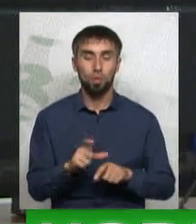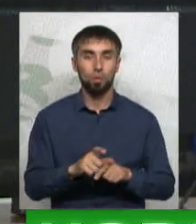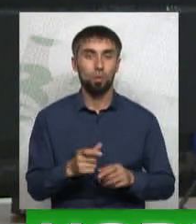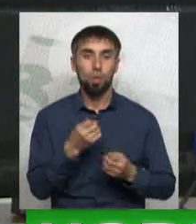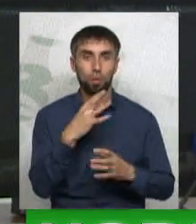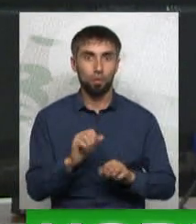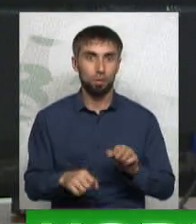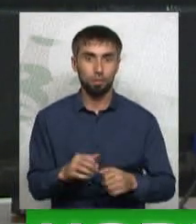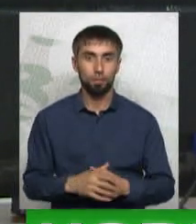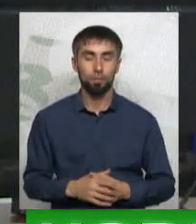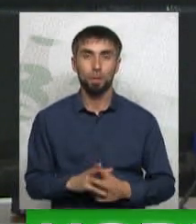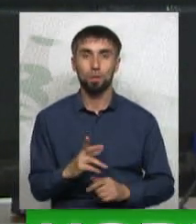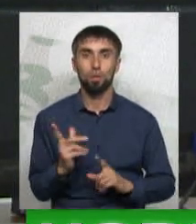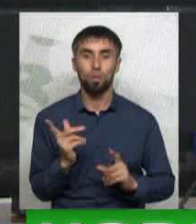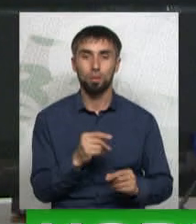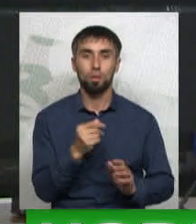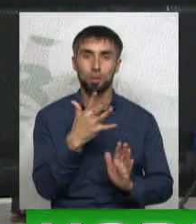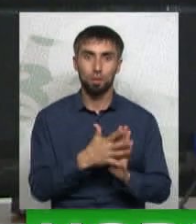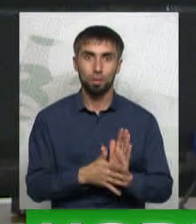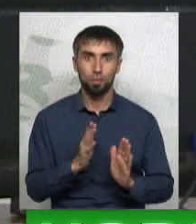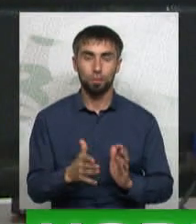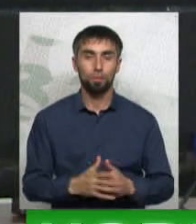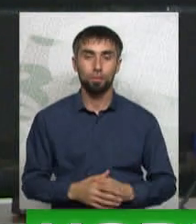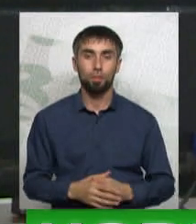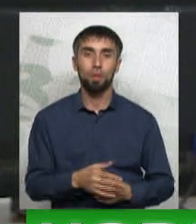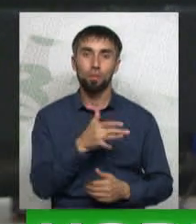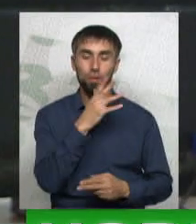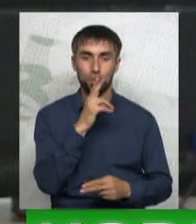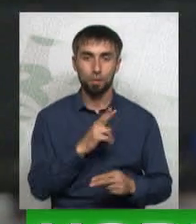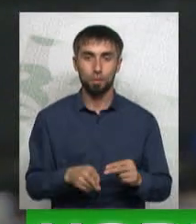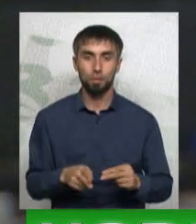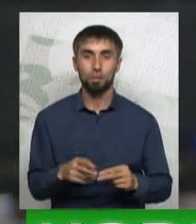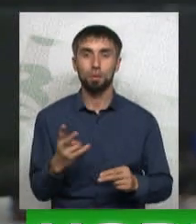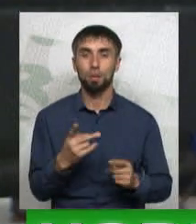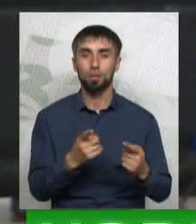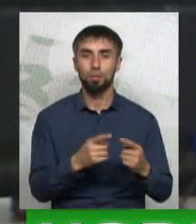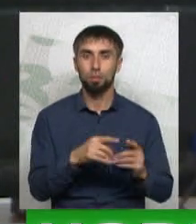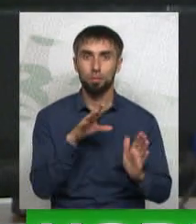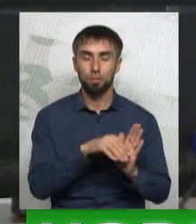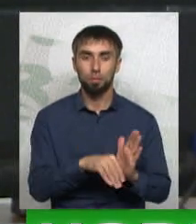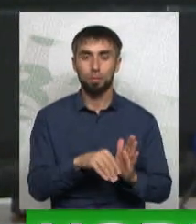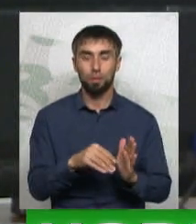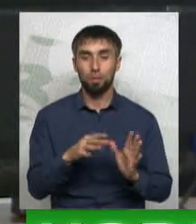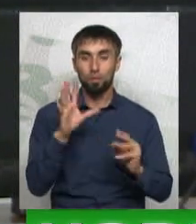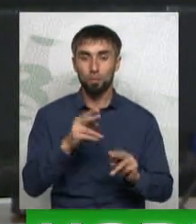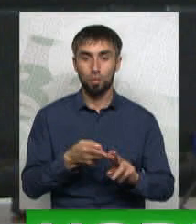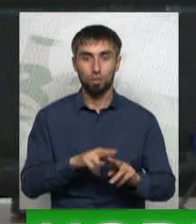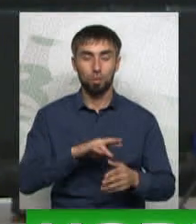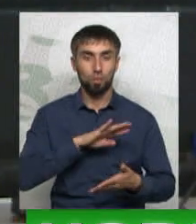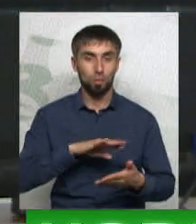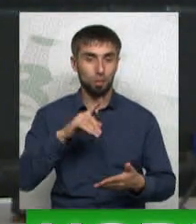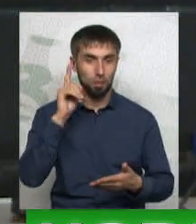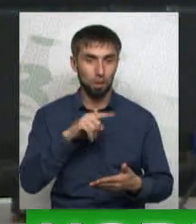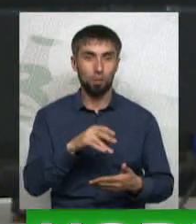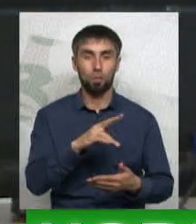бор. А водыш халча, расходыш мухли, ха муёй, чувак мятык миези. Из масы дам, исключать деш